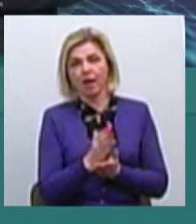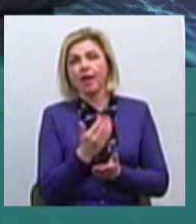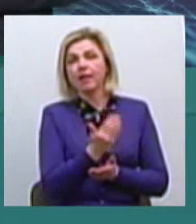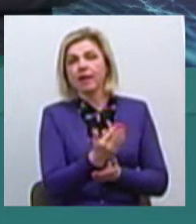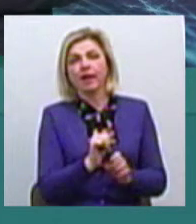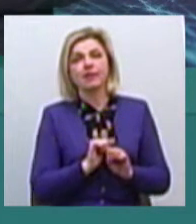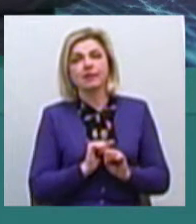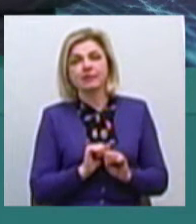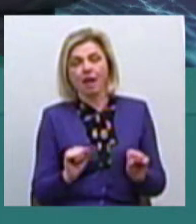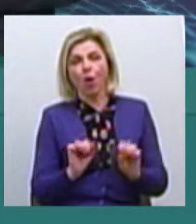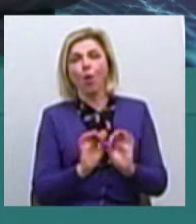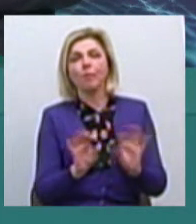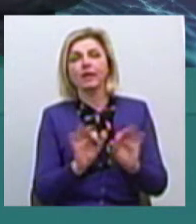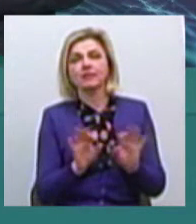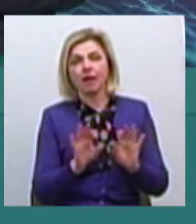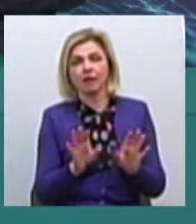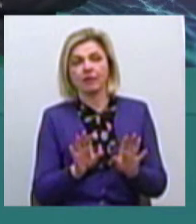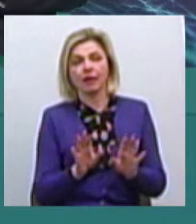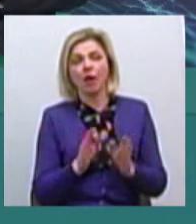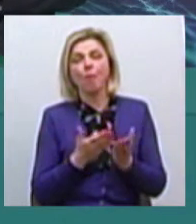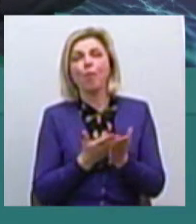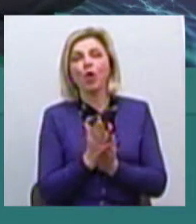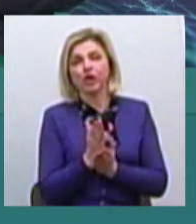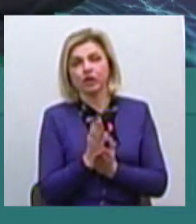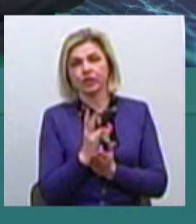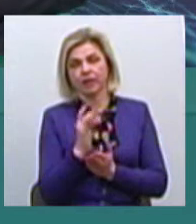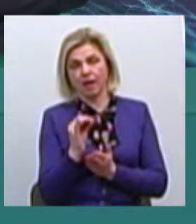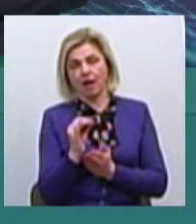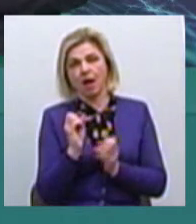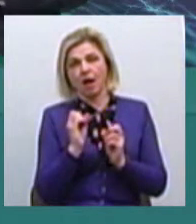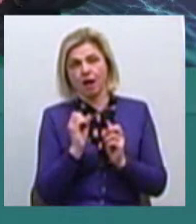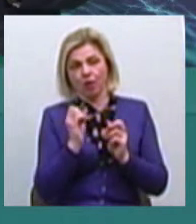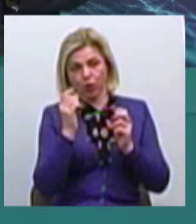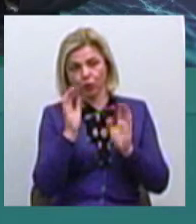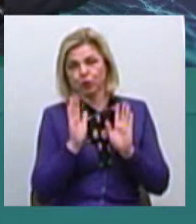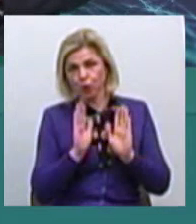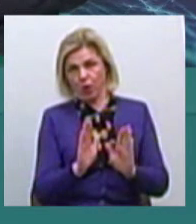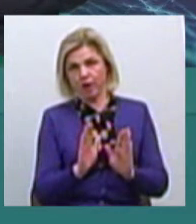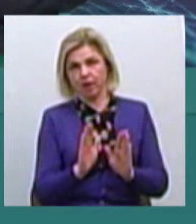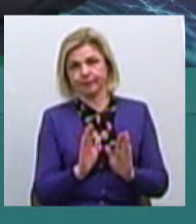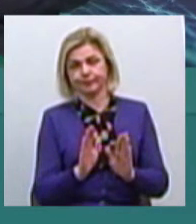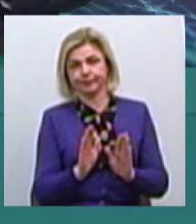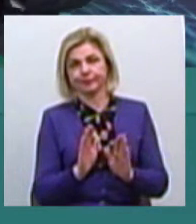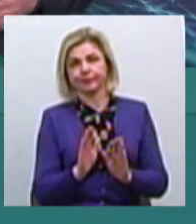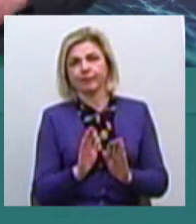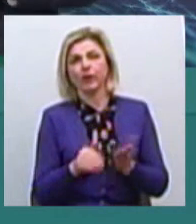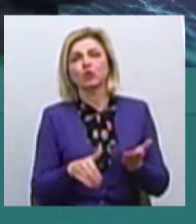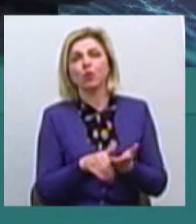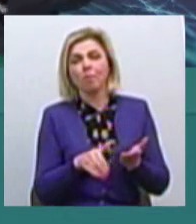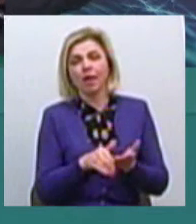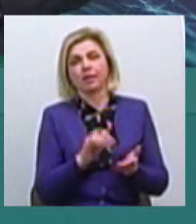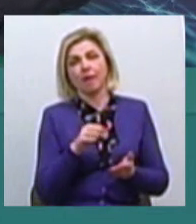нельзя объяснять политическими или политтехнологическими только инструментами,